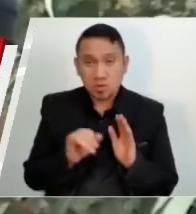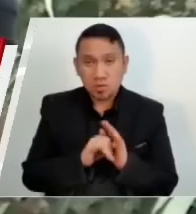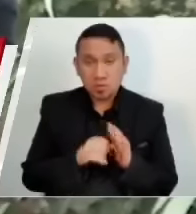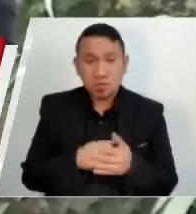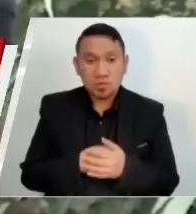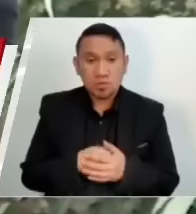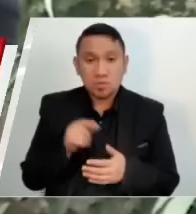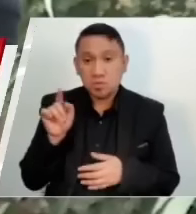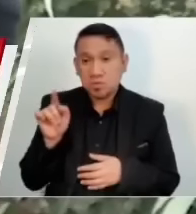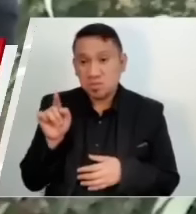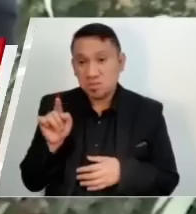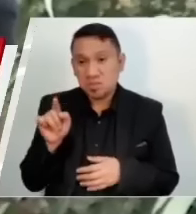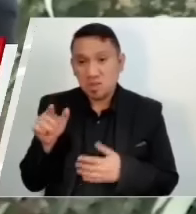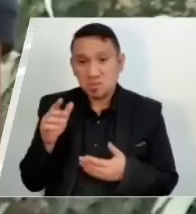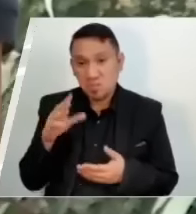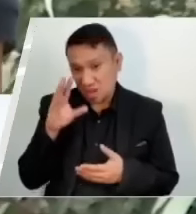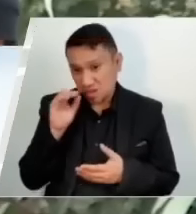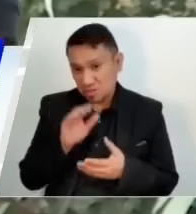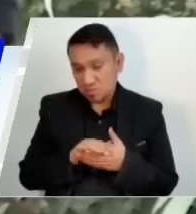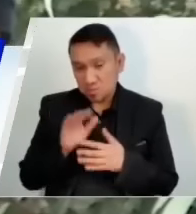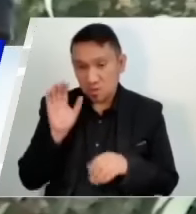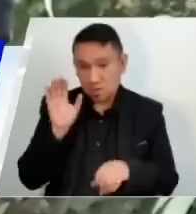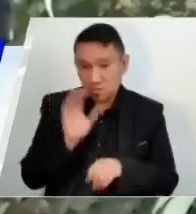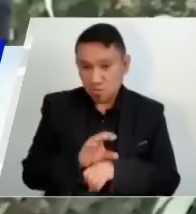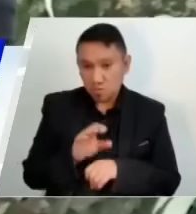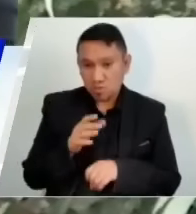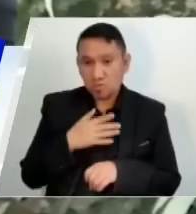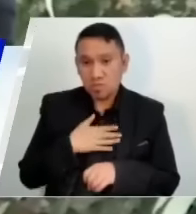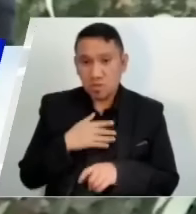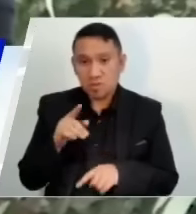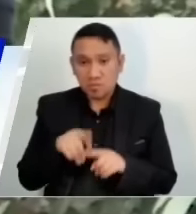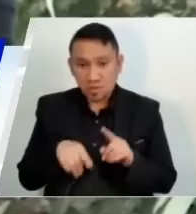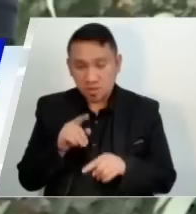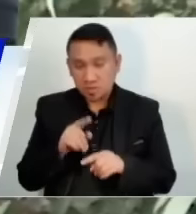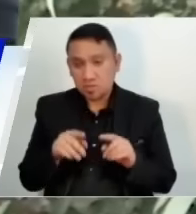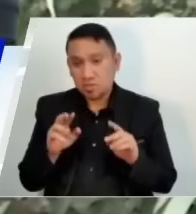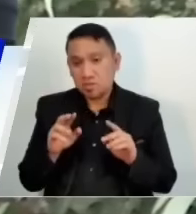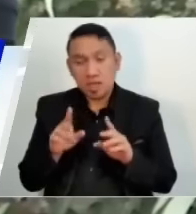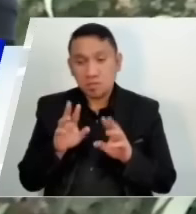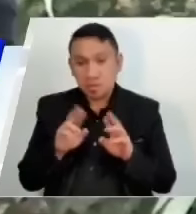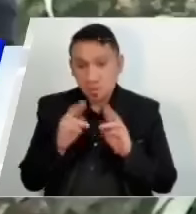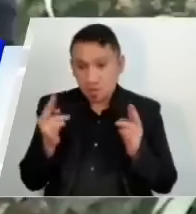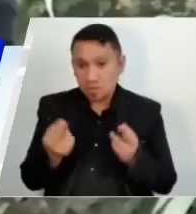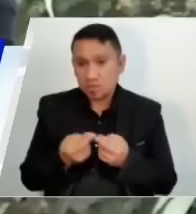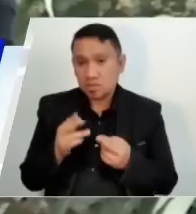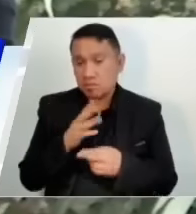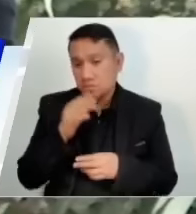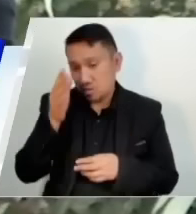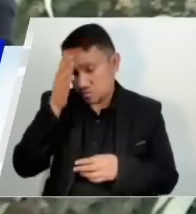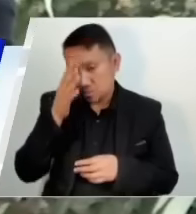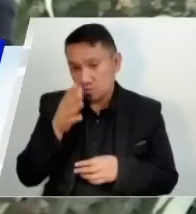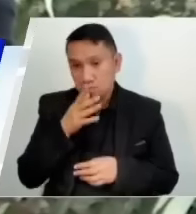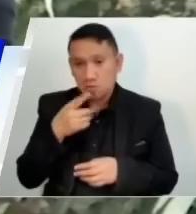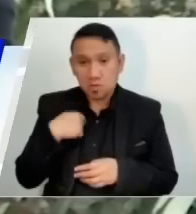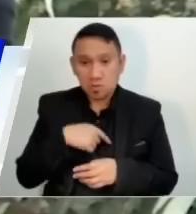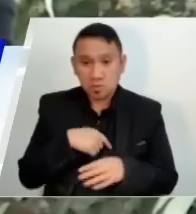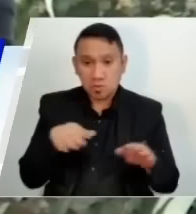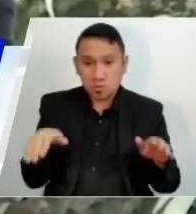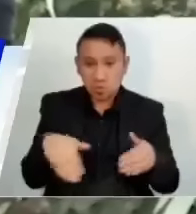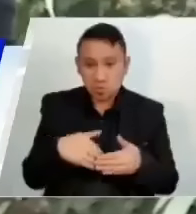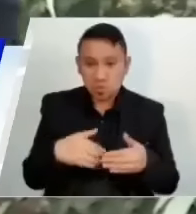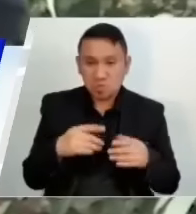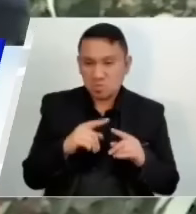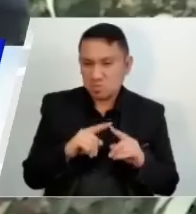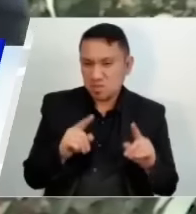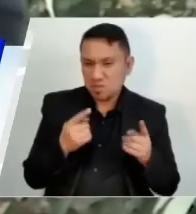parents, ng relatives na maipakasal kami. Tinry naman namin mag-work yung